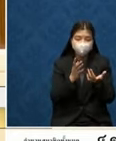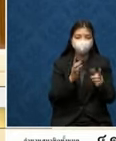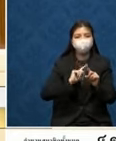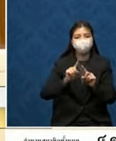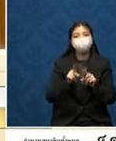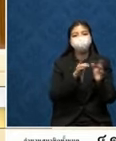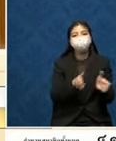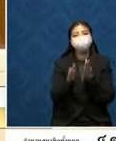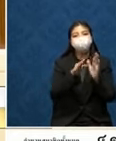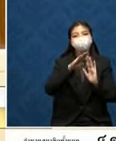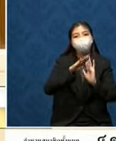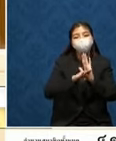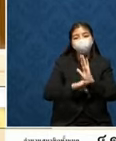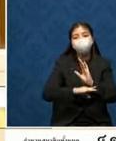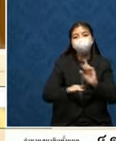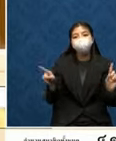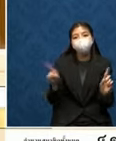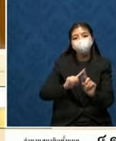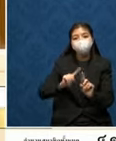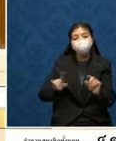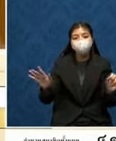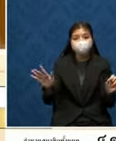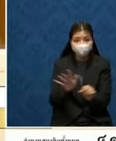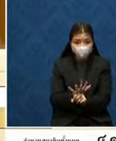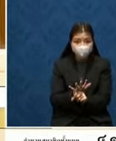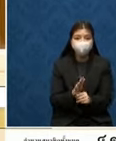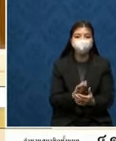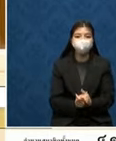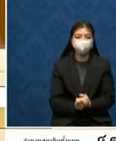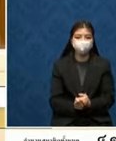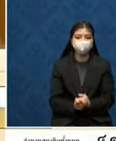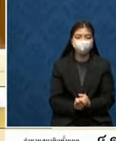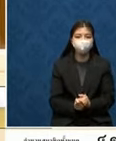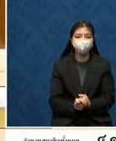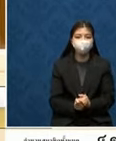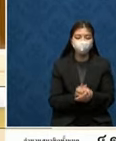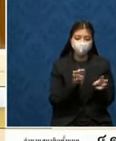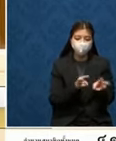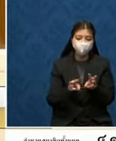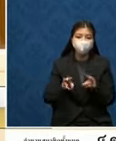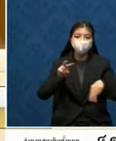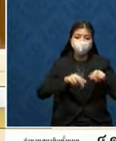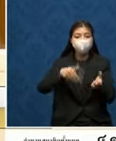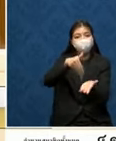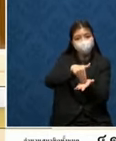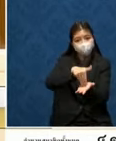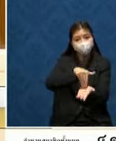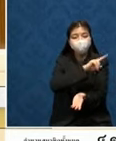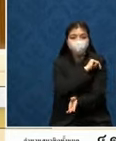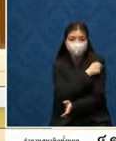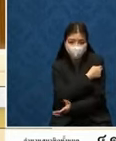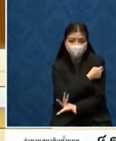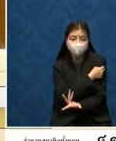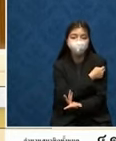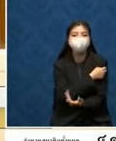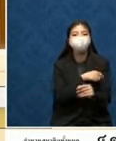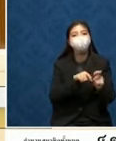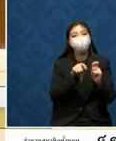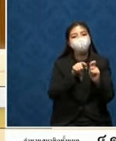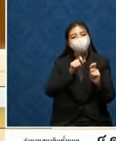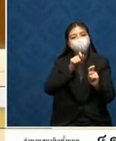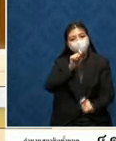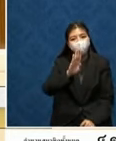การที่เหมาะสมเมื่อกี้ที่ผมเรียนไปแล้วคือการจัดตั้งสถานที่บำบัดรักษาทั้งโรงพบาลศูนย์โรงบาลทั่วไปโรงพาบาลประจำตำบลแล้วผม